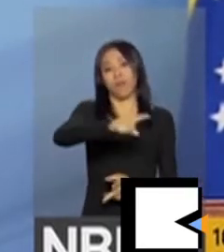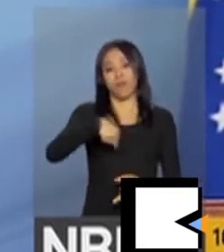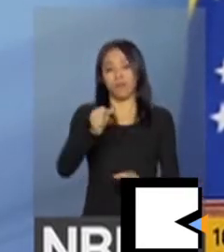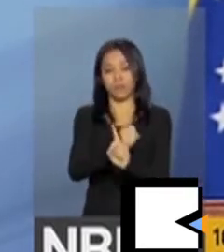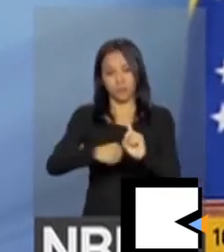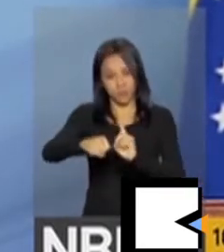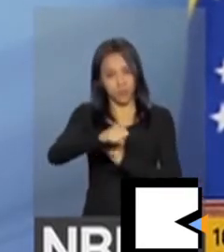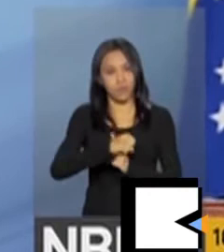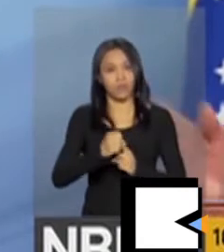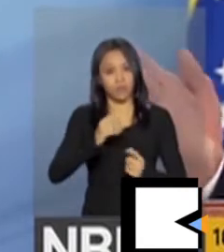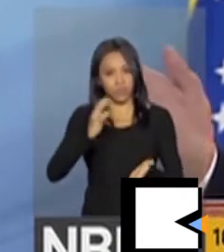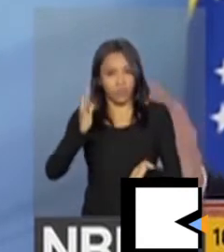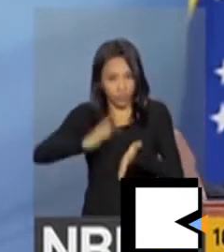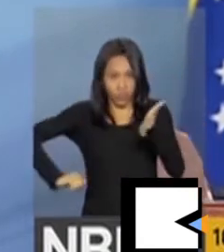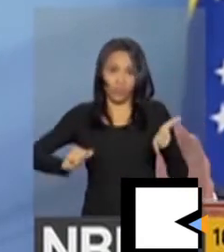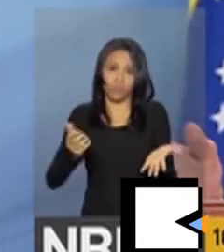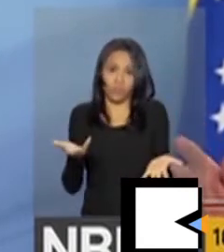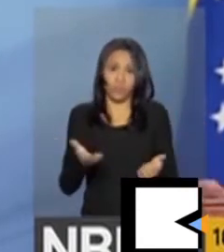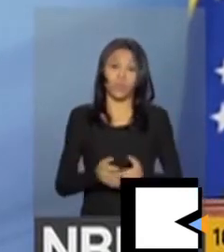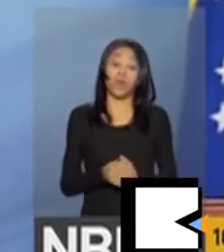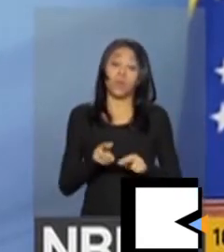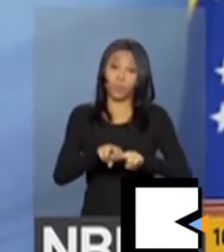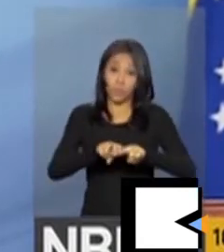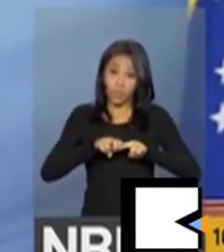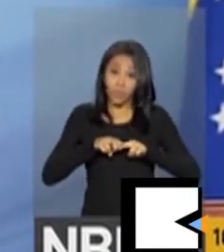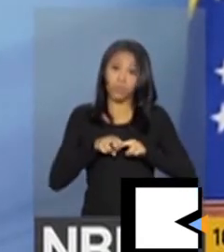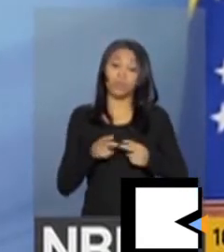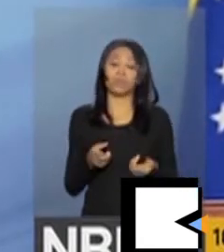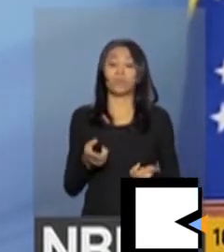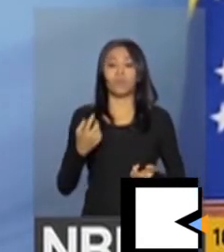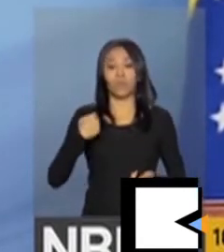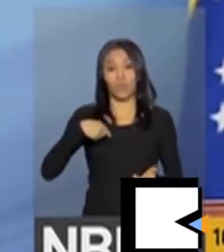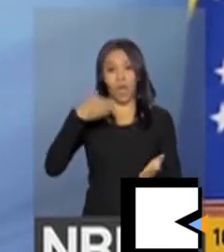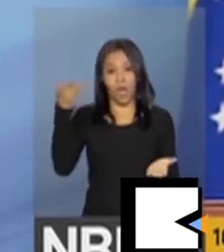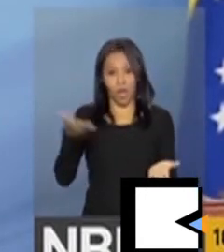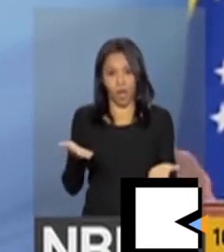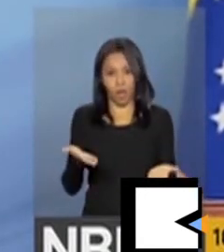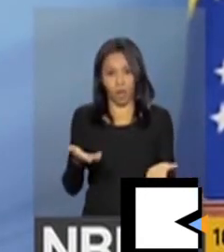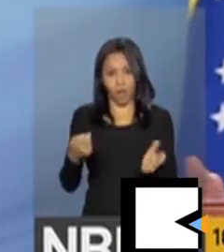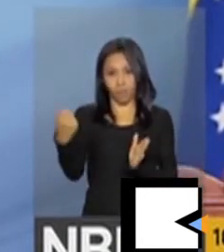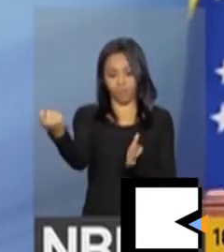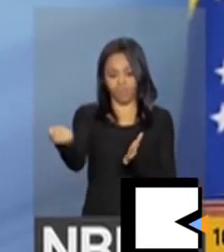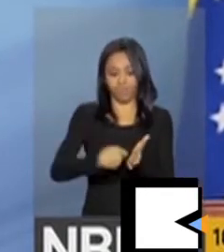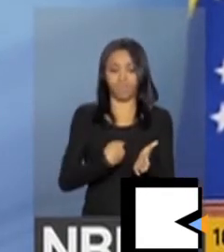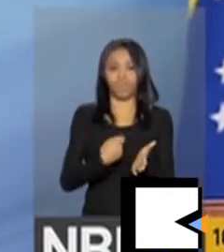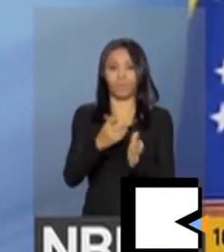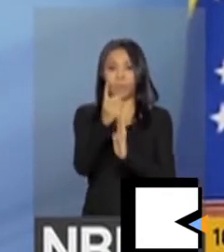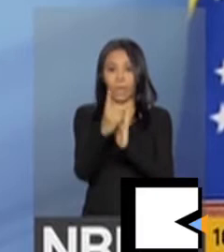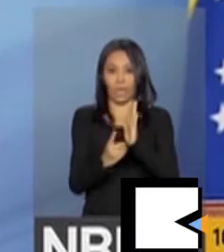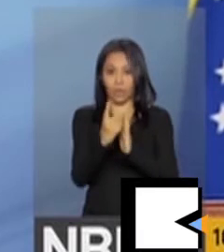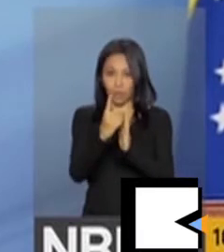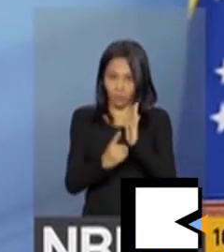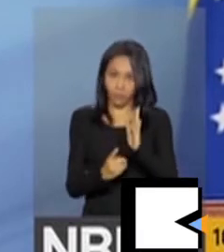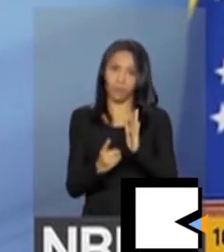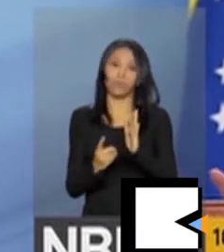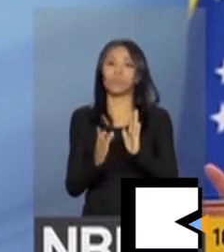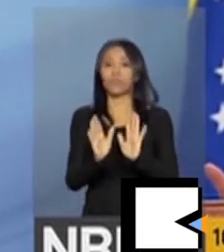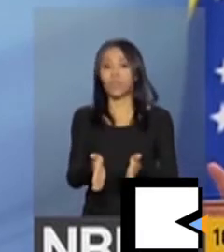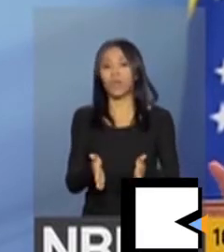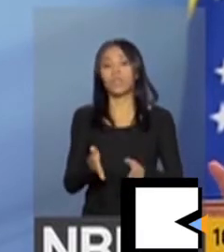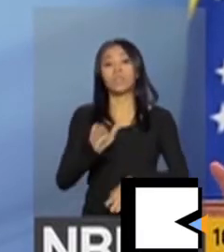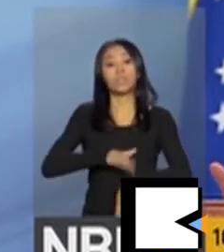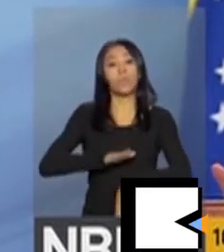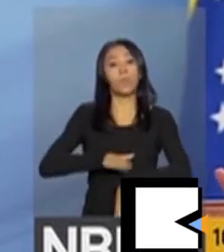ချက်ကသူရင်ဆိုင်နေရတဲ့နိုင်ငံရေးအချက်အသေးကနေအာရုံလွှဲပစ်လိုက်တယ်လို့လေလာဆန်းစစ်သူတွေနဲ့ဥပဒေပြည့်ရေးသမားတွေကတုံ့တက်ကြ